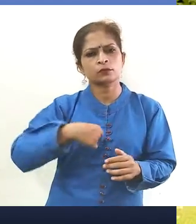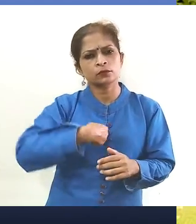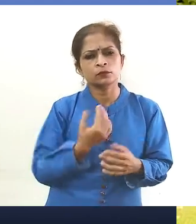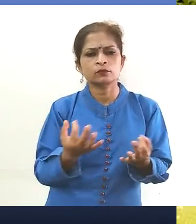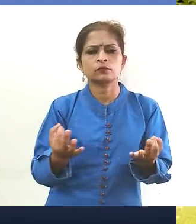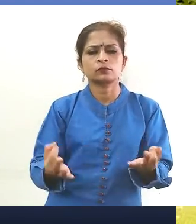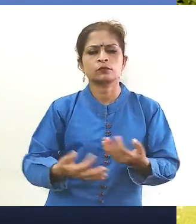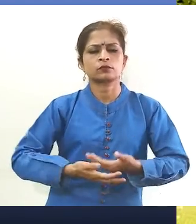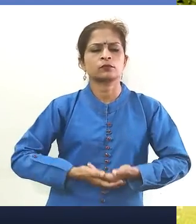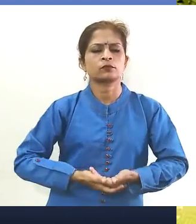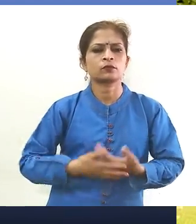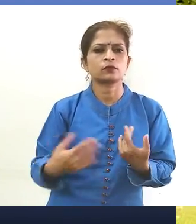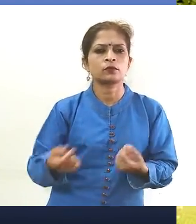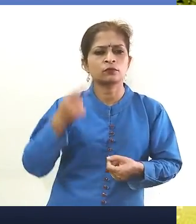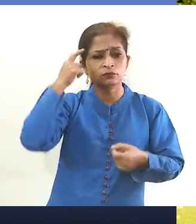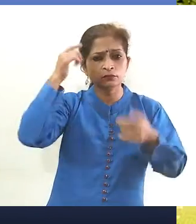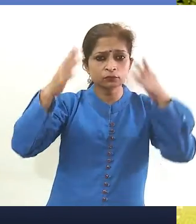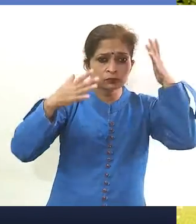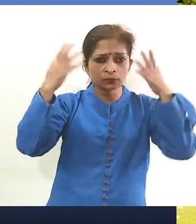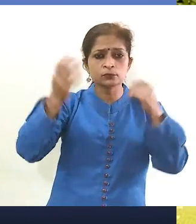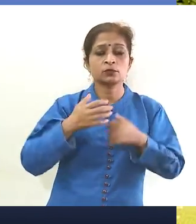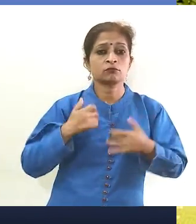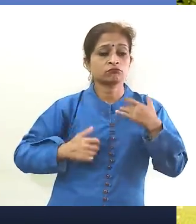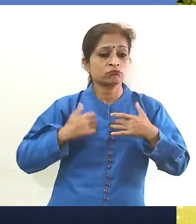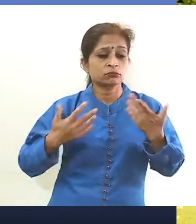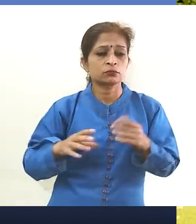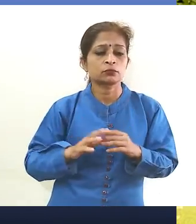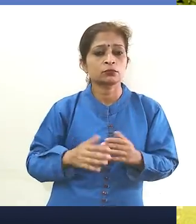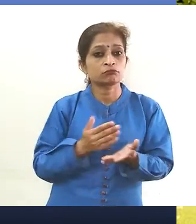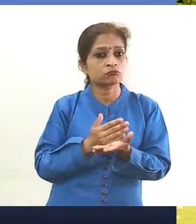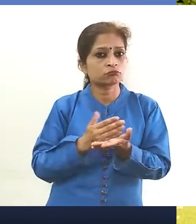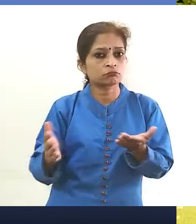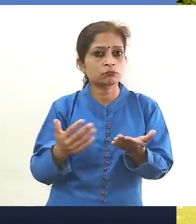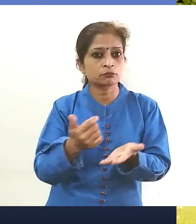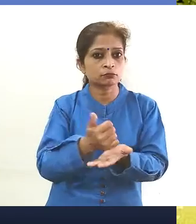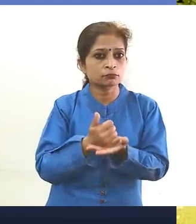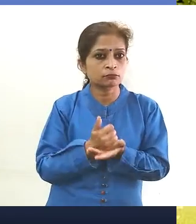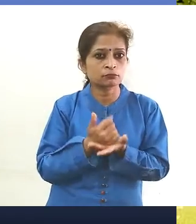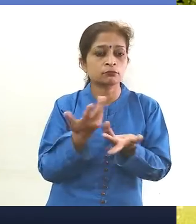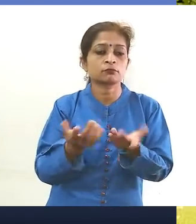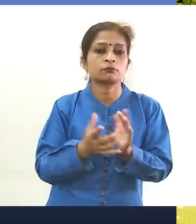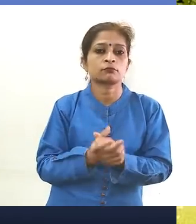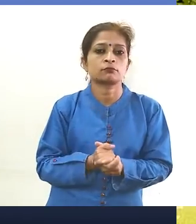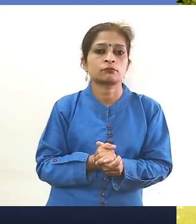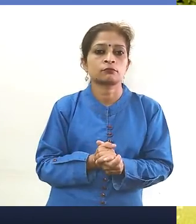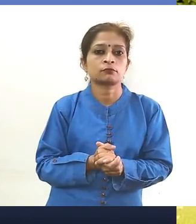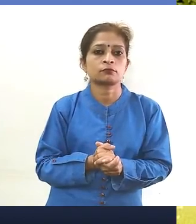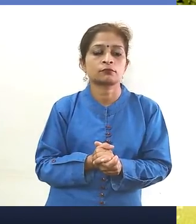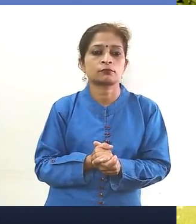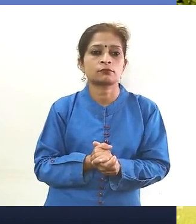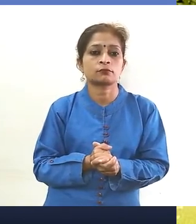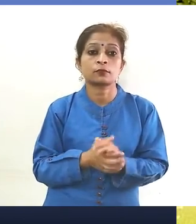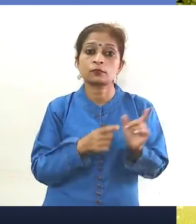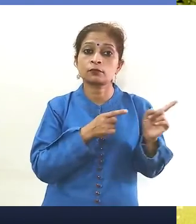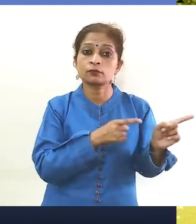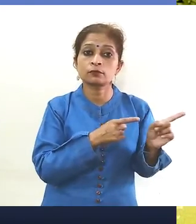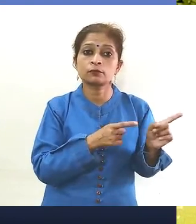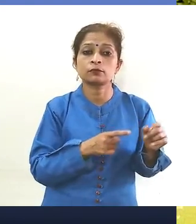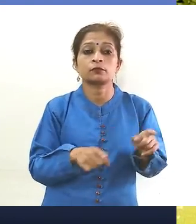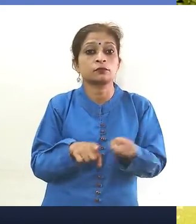है। ये स्ट्रेस डिप्रेशन के लिए, एंजाइटी के लिए, हार्ट के लिए बहुत ज़बरदस्त है, इससे ब्लड प्रेशर भी एकदम कंट्रोल हो जाता है।